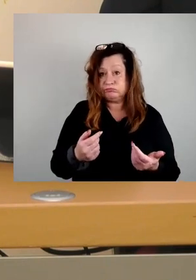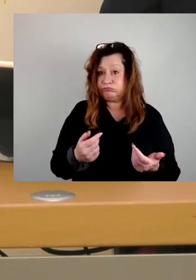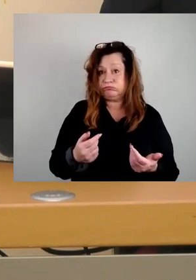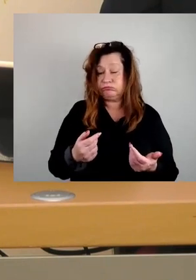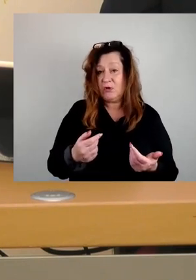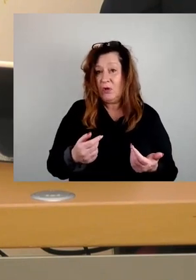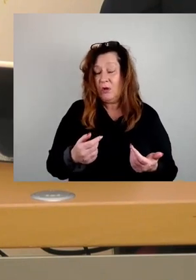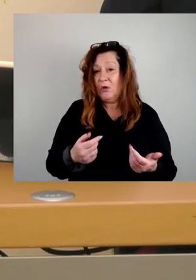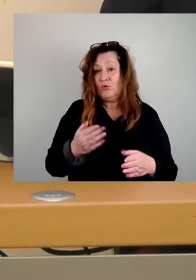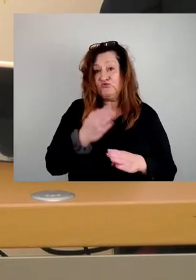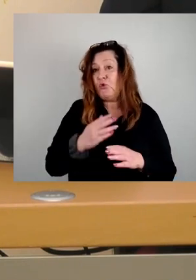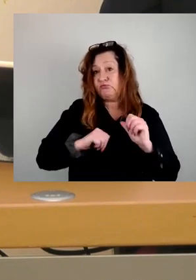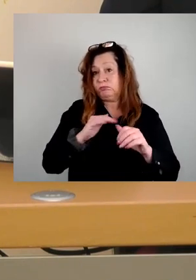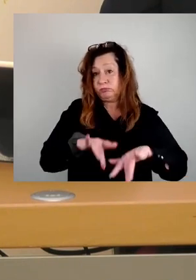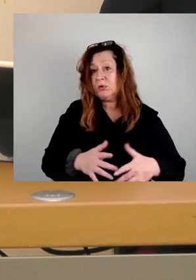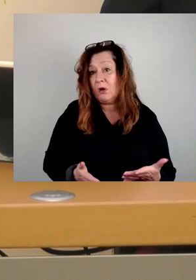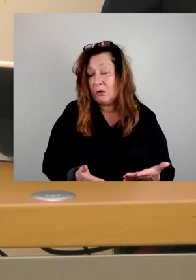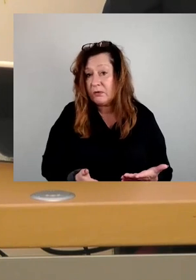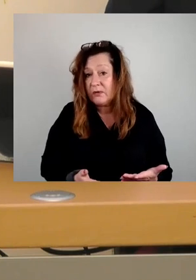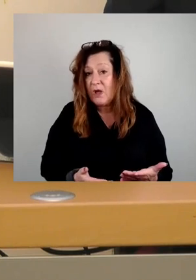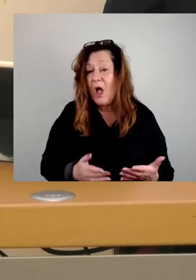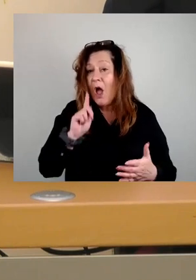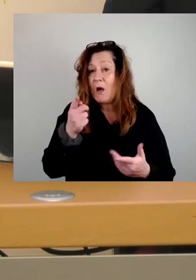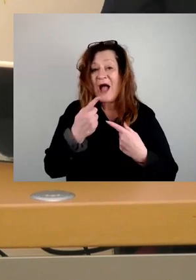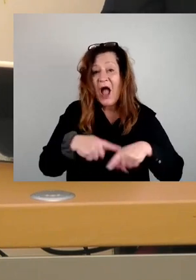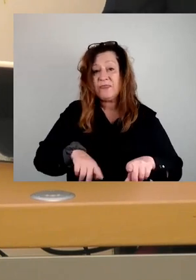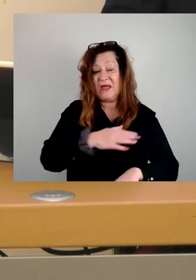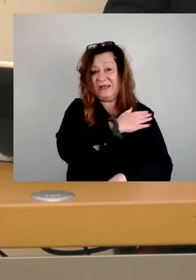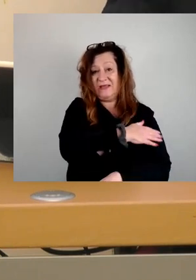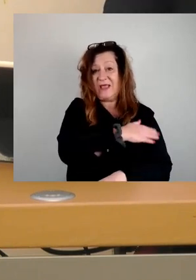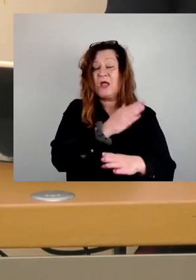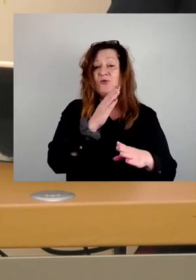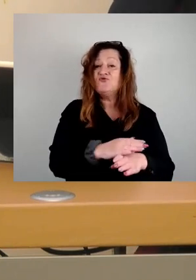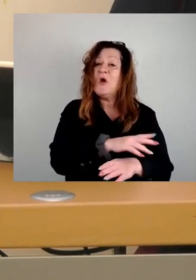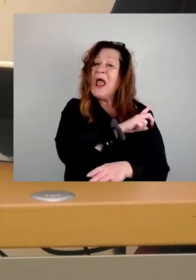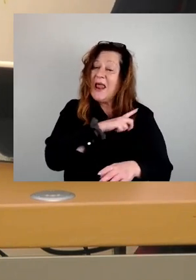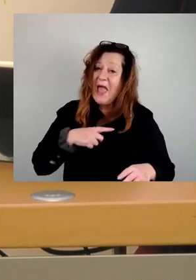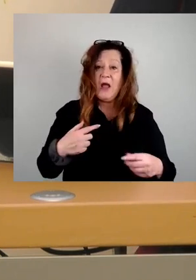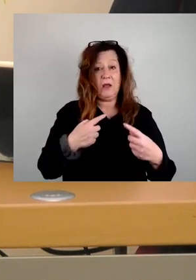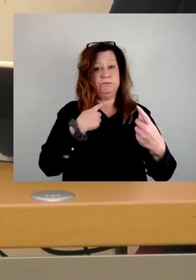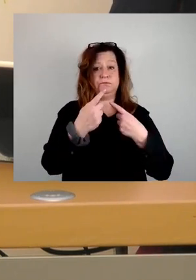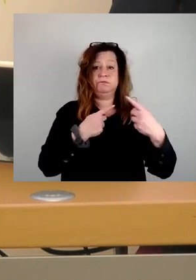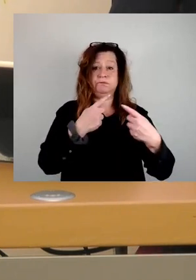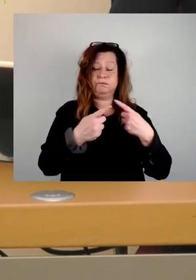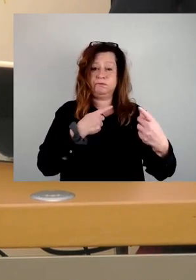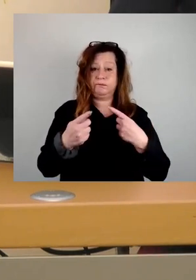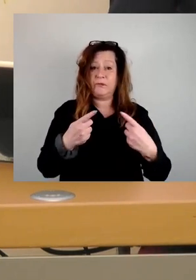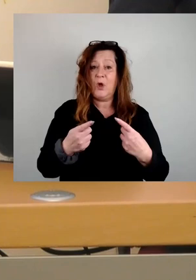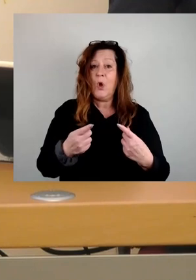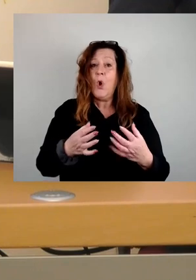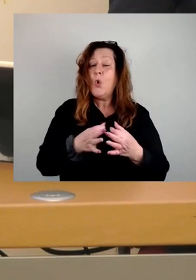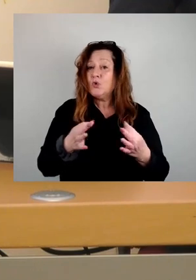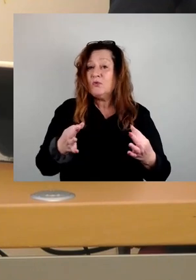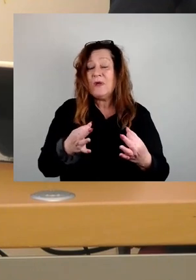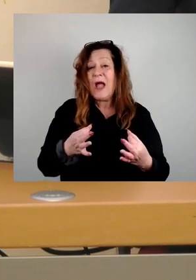Seite ist dem schon lange Gespräche vorausgegangen und lange Zeit überhaupt gar keine Verkaufsbereitschaft